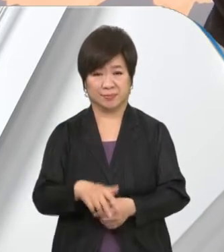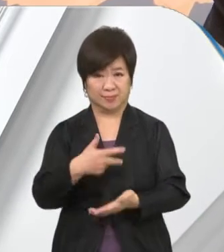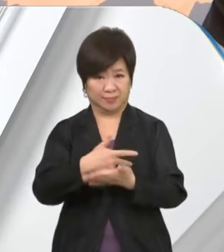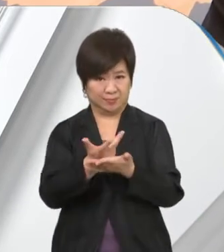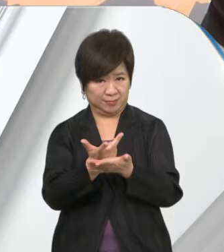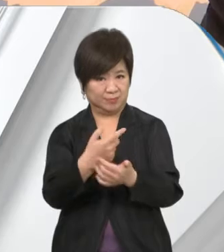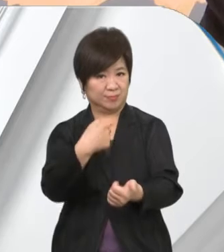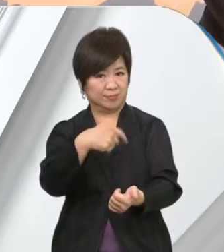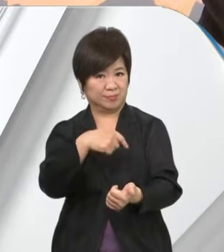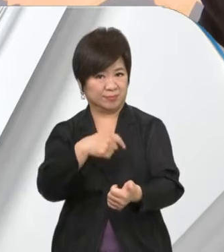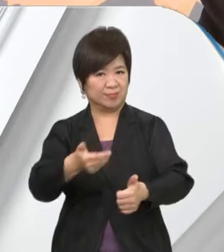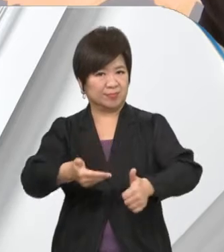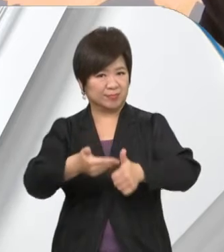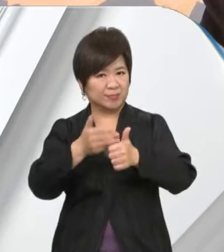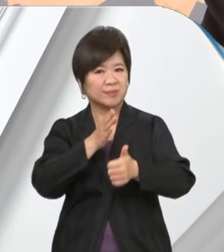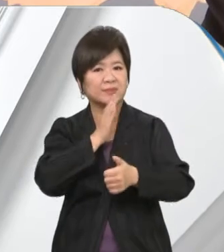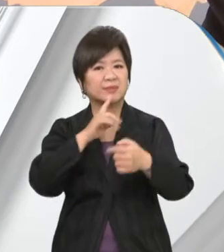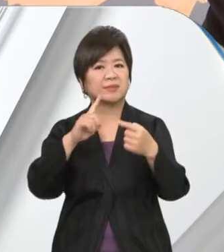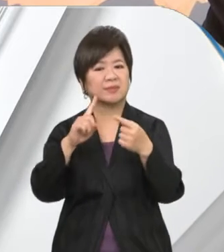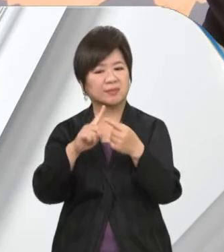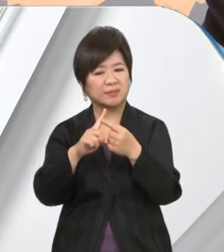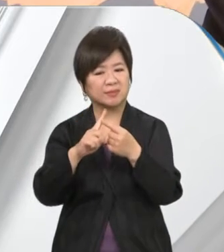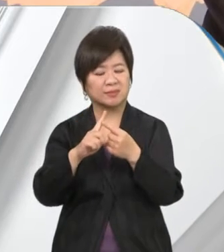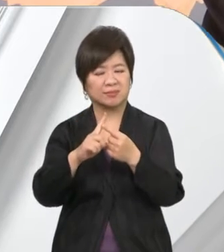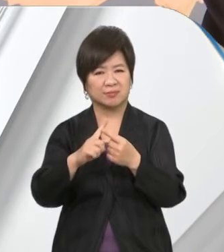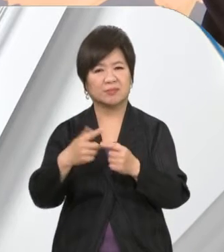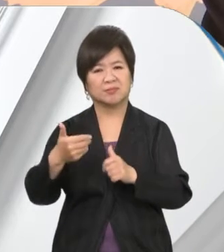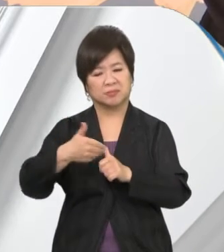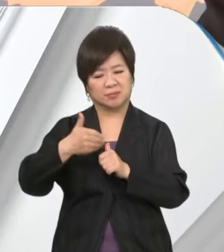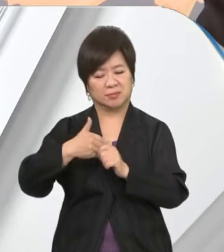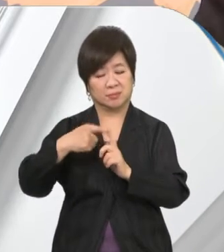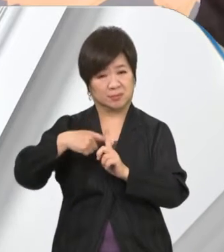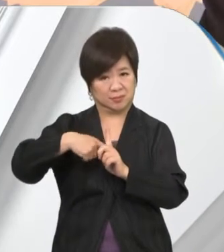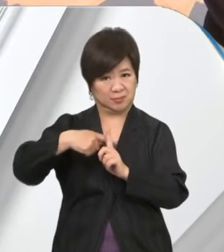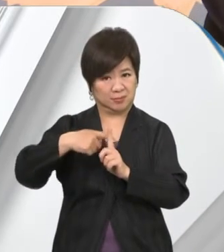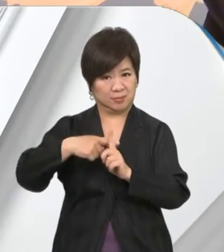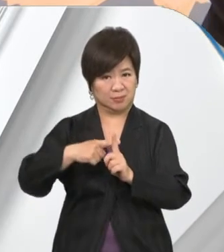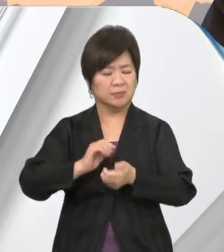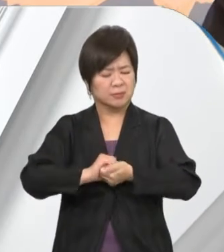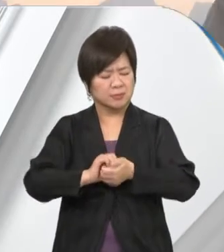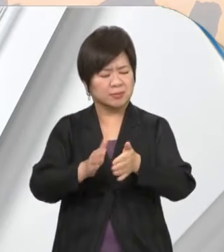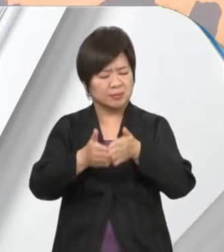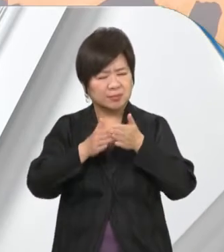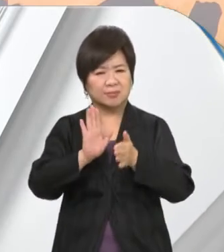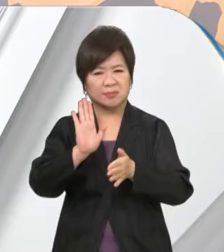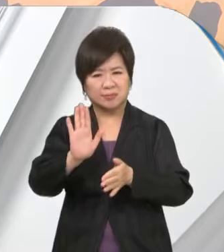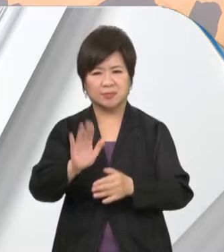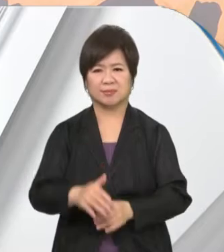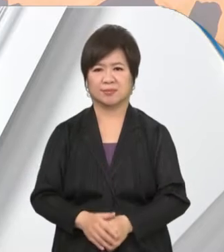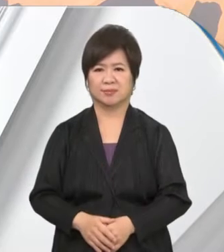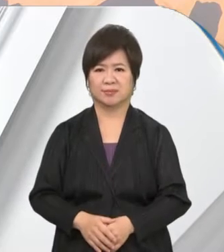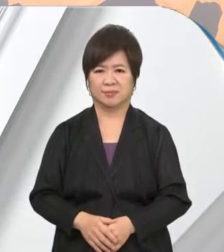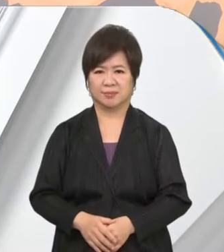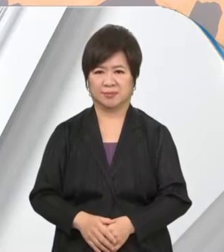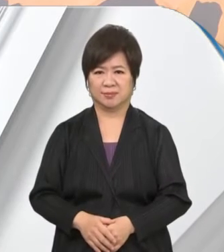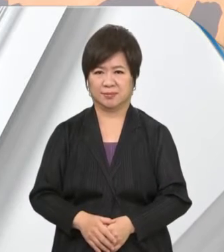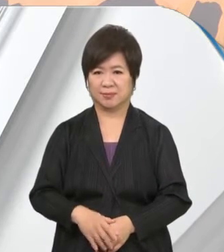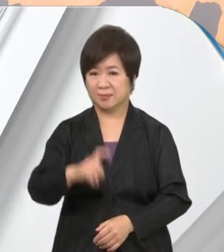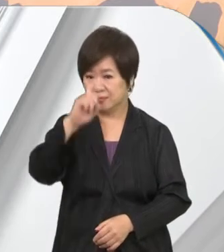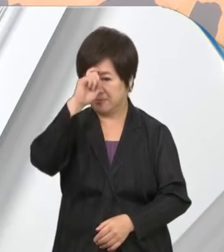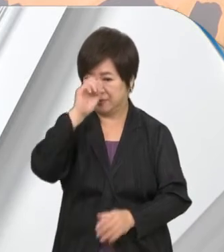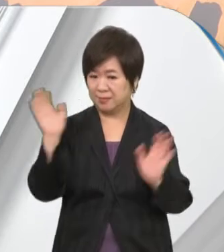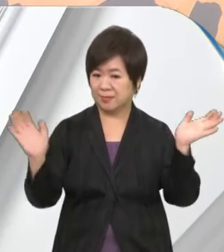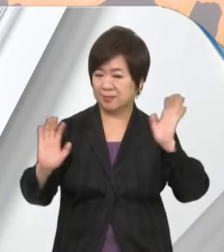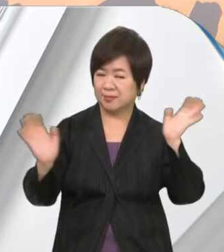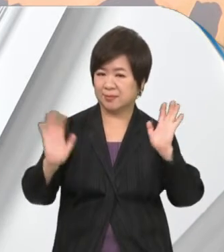个这个我们人的素养的形成里面不可或缺的一环。那么，希望儿童